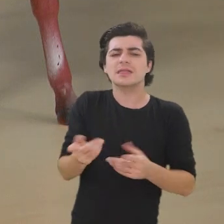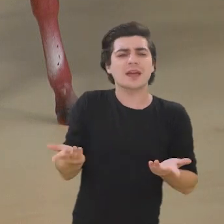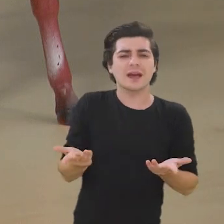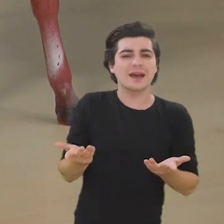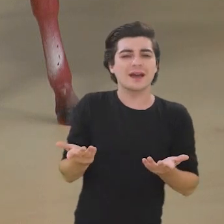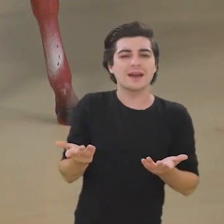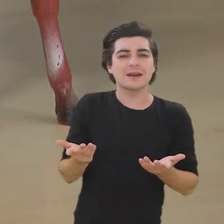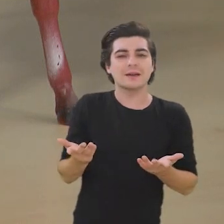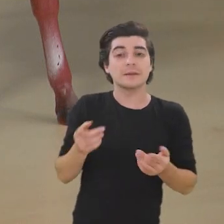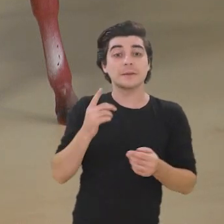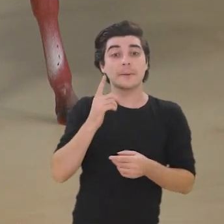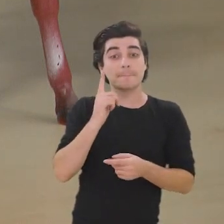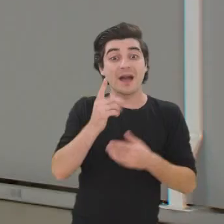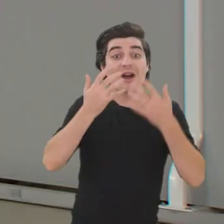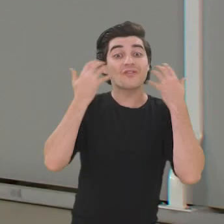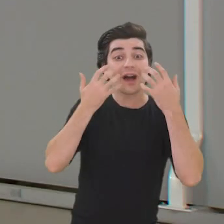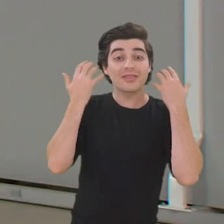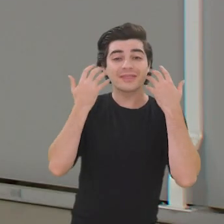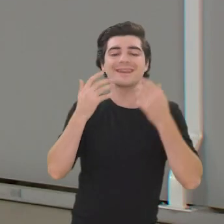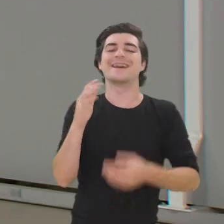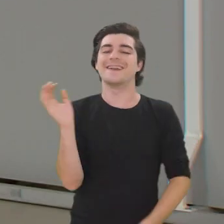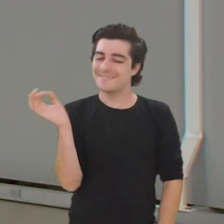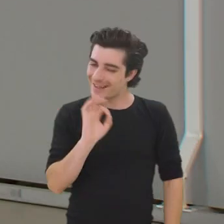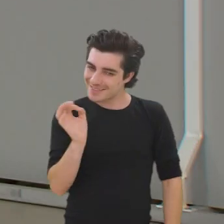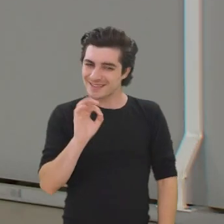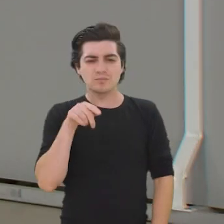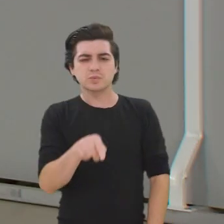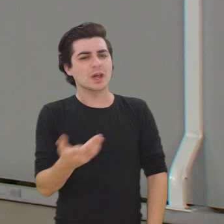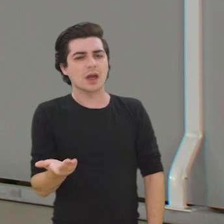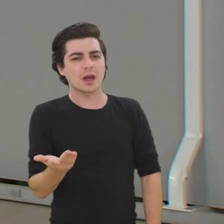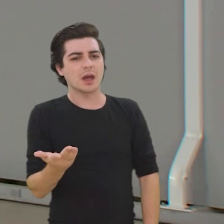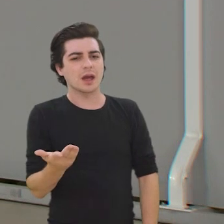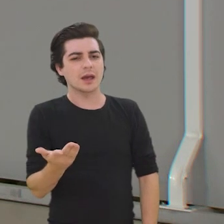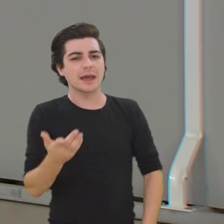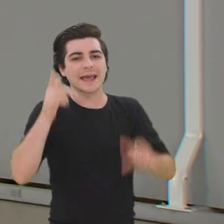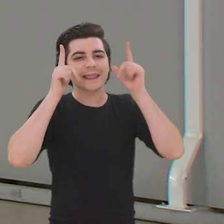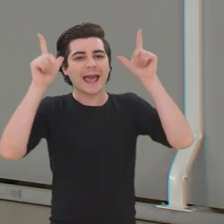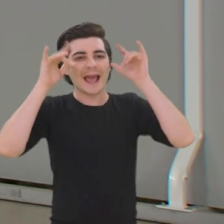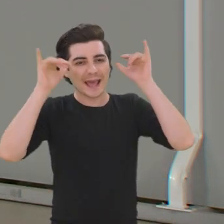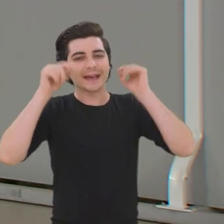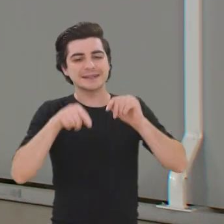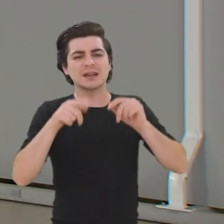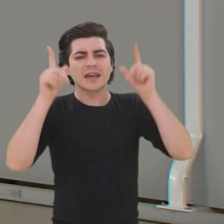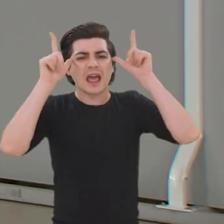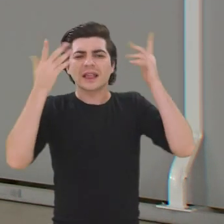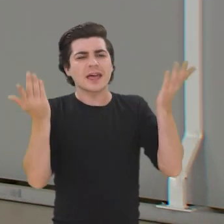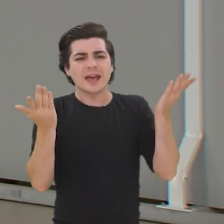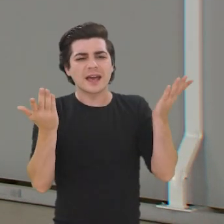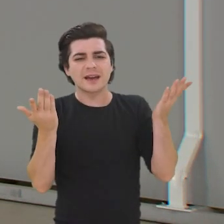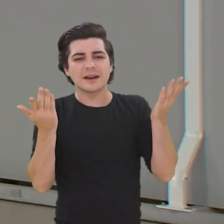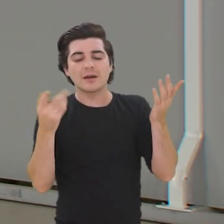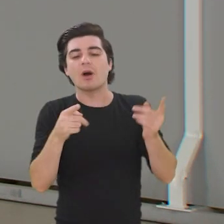nedir? Bir hayvan. Çok iyisin. Bu nedir? İnek. İnek nedir